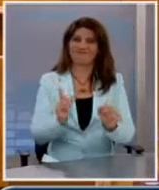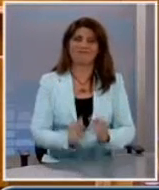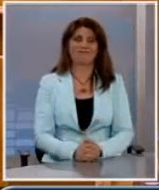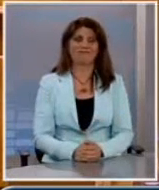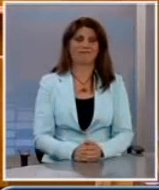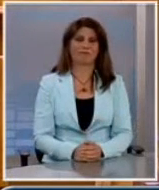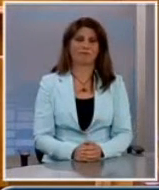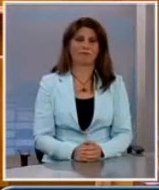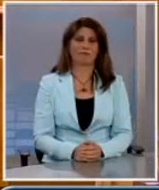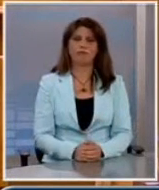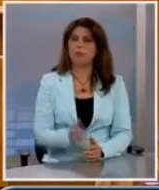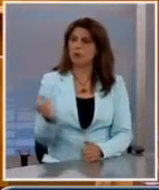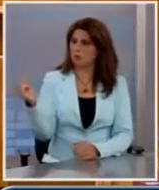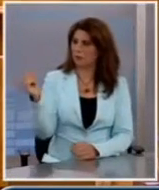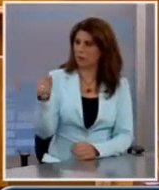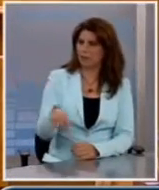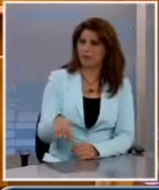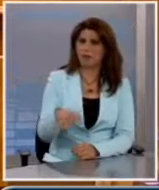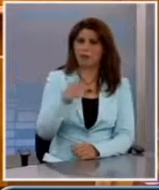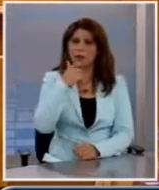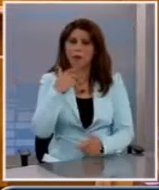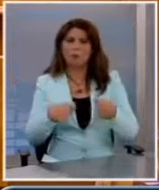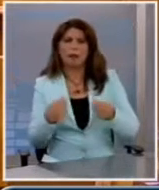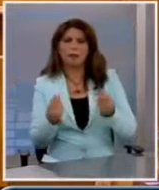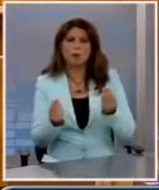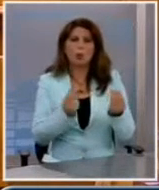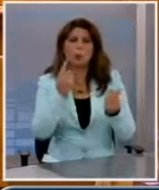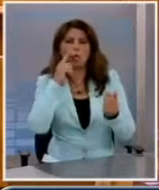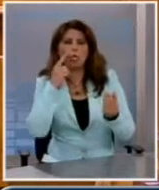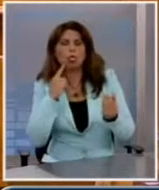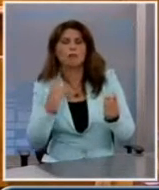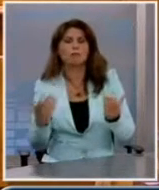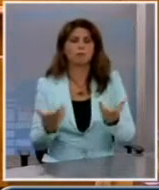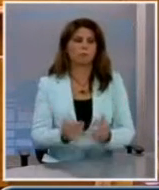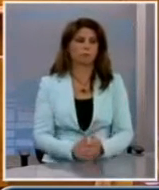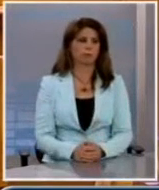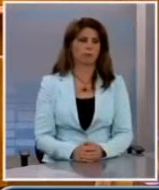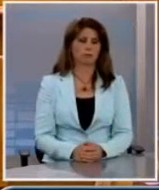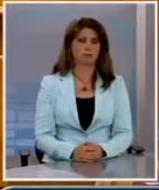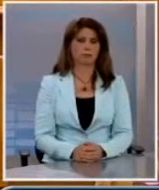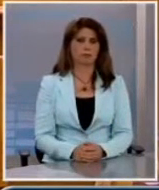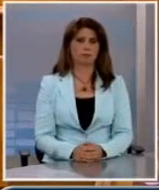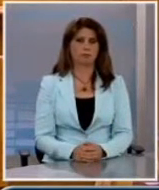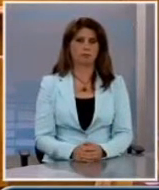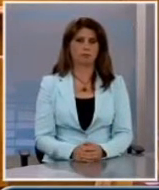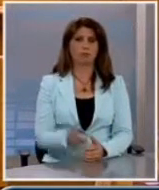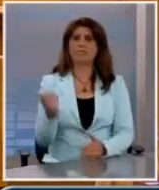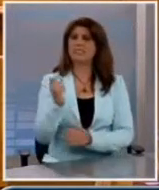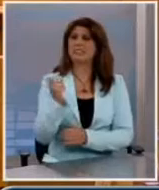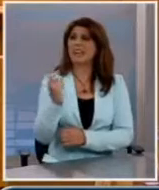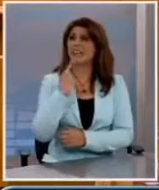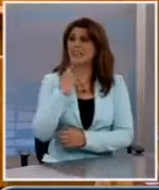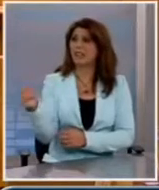Και έρχεστε λοιπόν εδώ κλαθμυρίζοντας με κροκοδίλια δάκρυα για τις συντάξεις. Πονάτε για